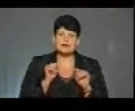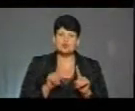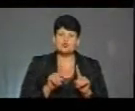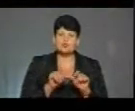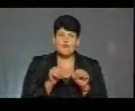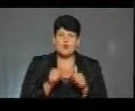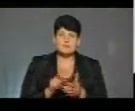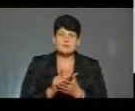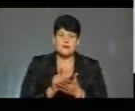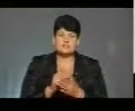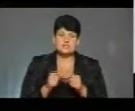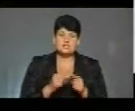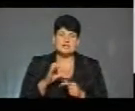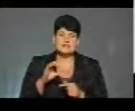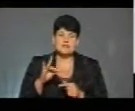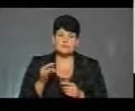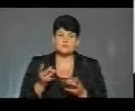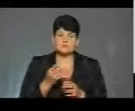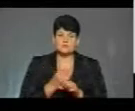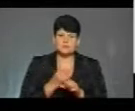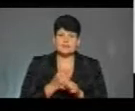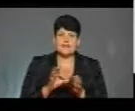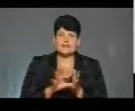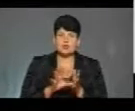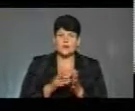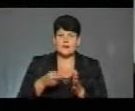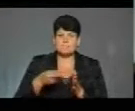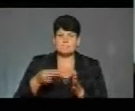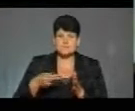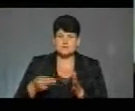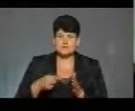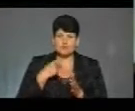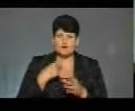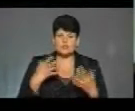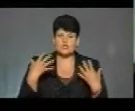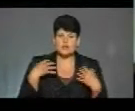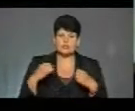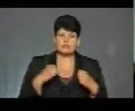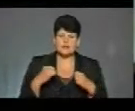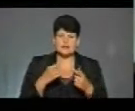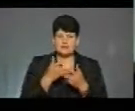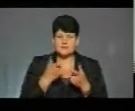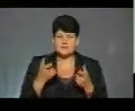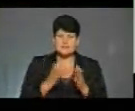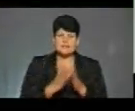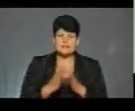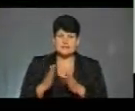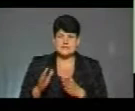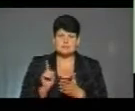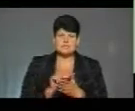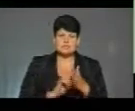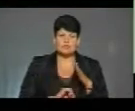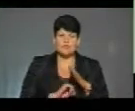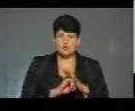оформити пенсію через сервіс, потрібно виготовити електронний підпис, каже начальник управління інформаційних систем та електронних реєстрів Пенсійного